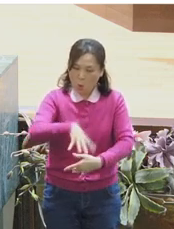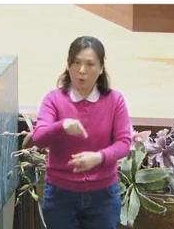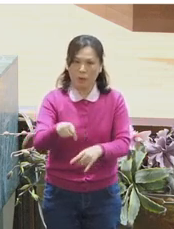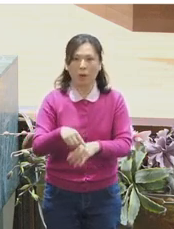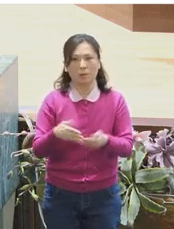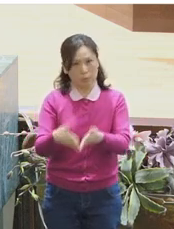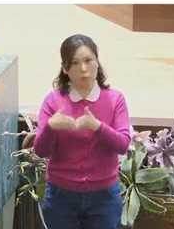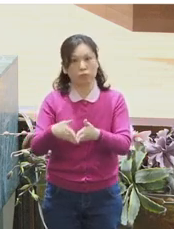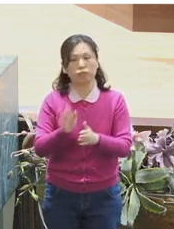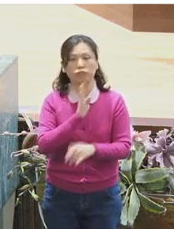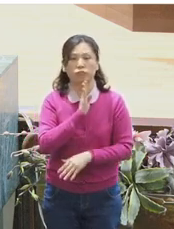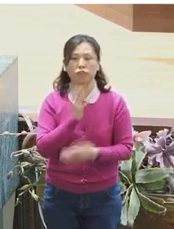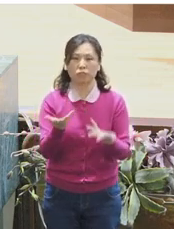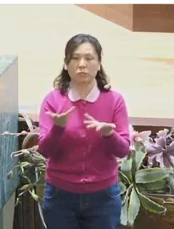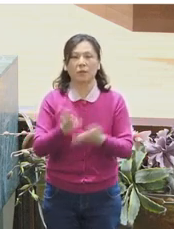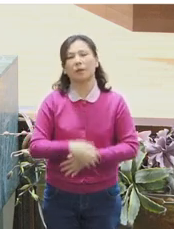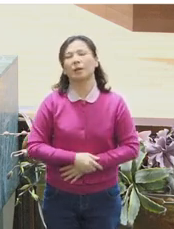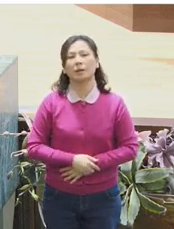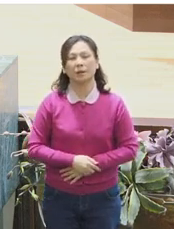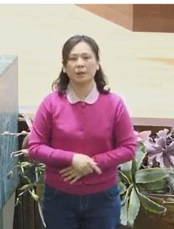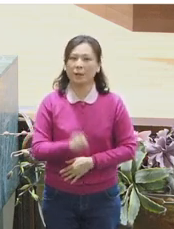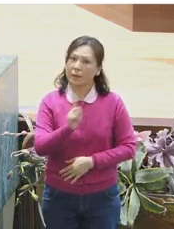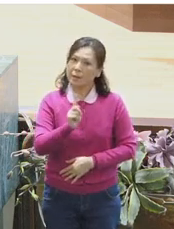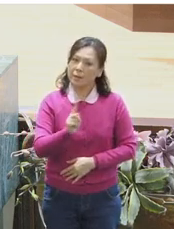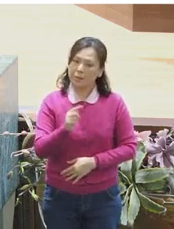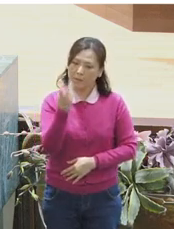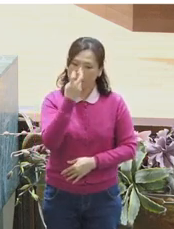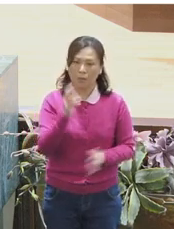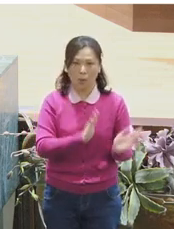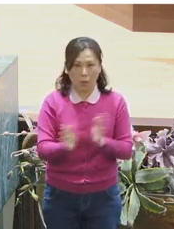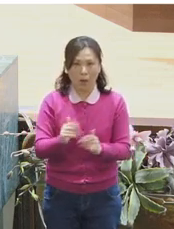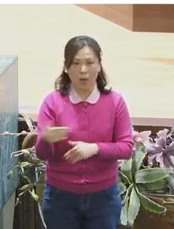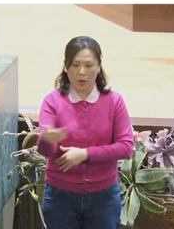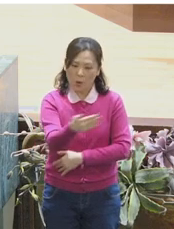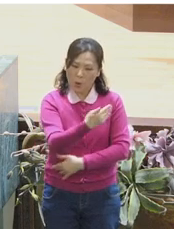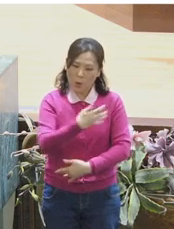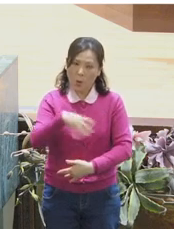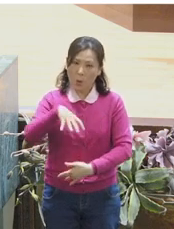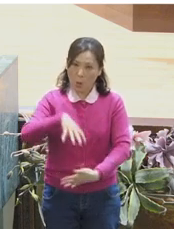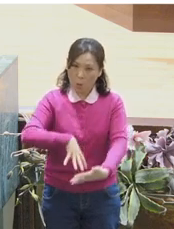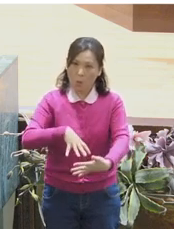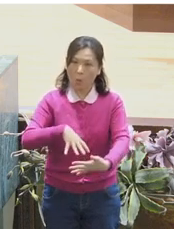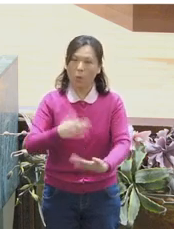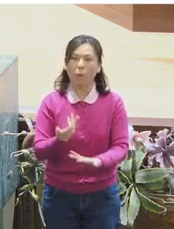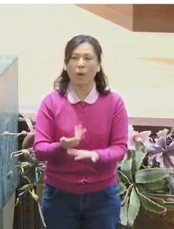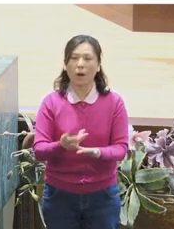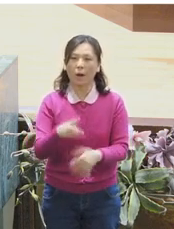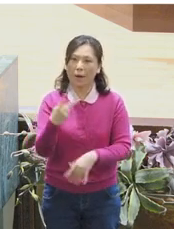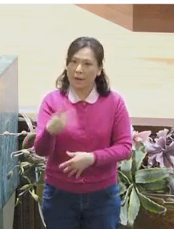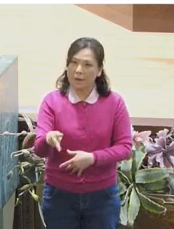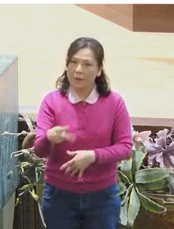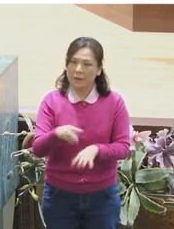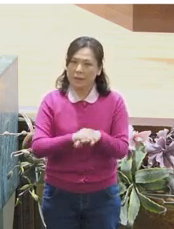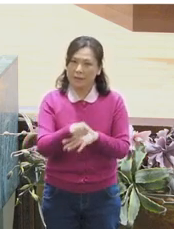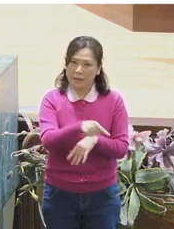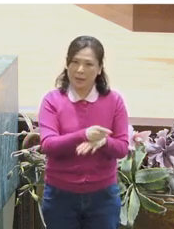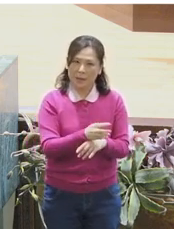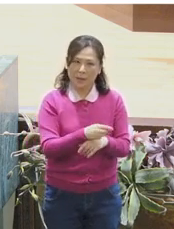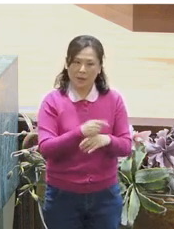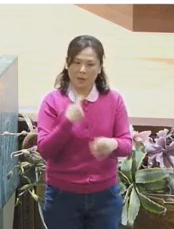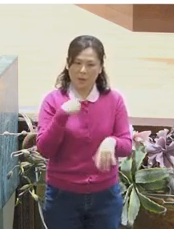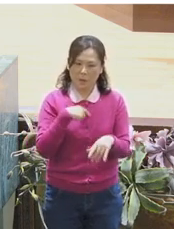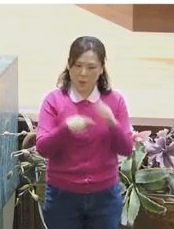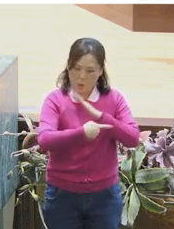个怎么样去管理渔场，然后去实际去禁止。盗捕盗猎，应该